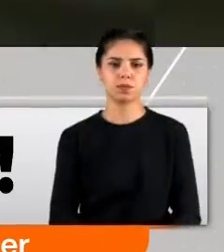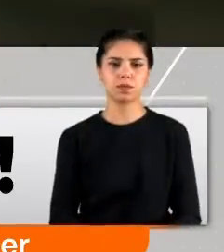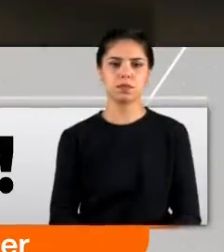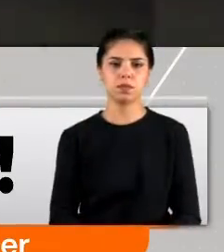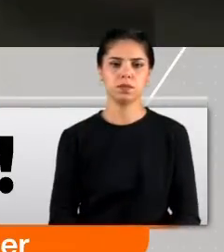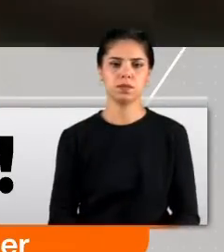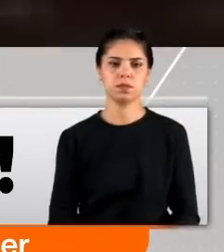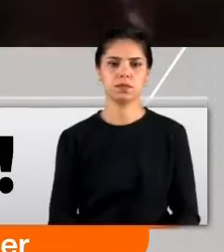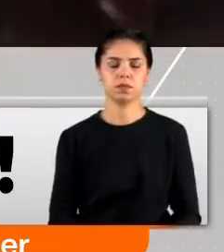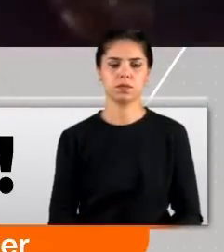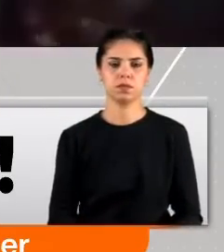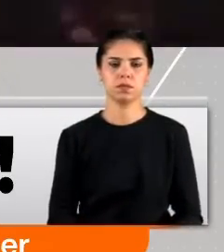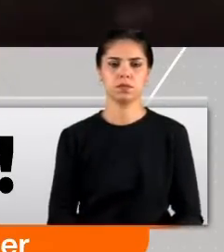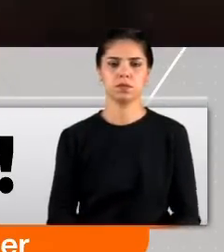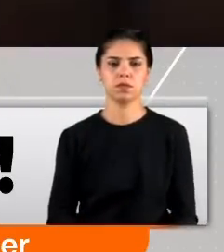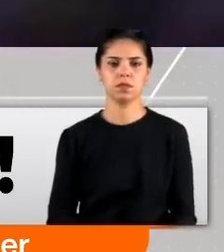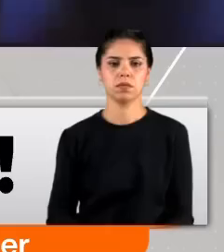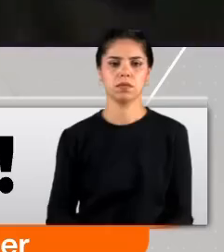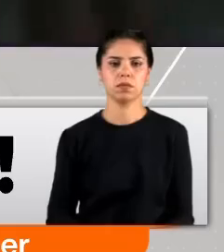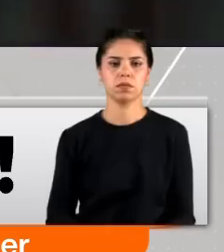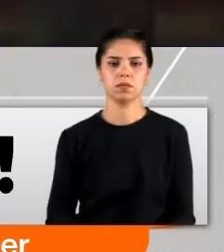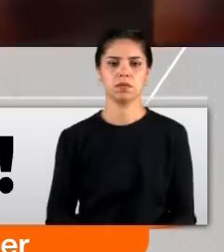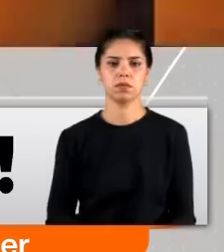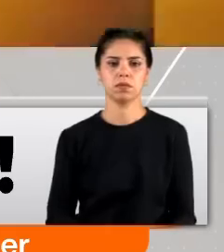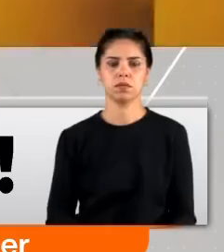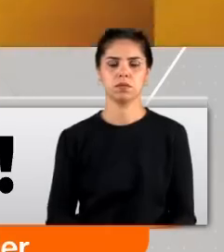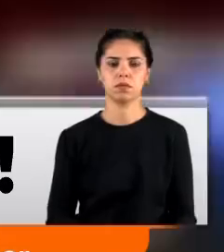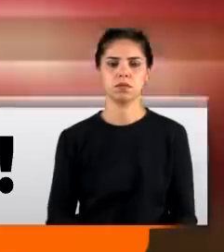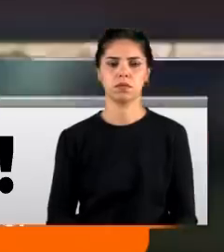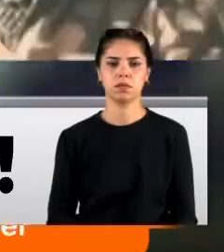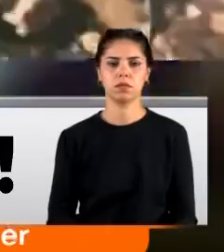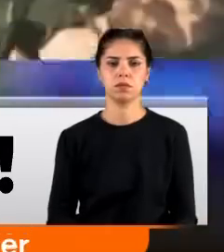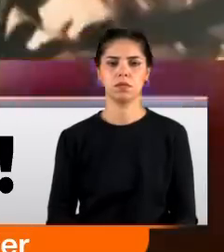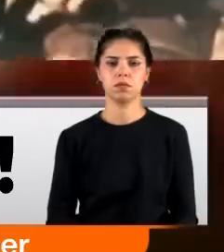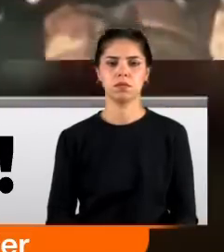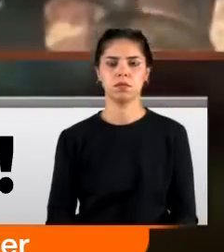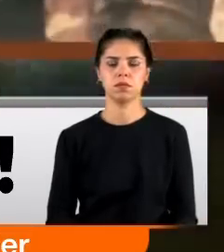Mekana vardığımda Batur'un nerede olduğunu sordum. Dediler ekip arabasında. Dedim ne oldu?